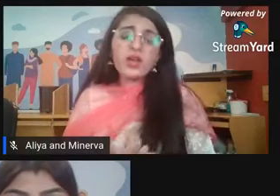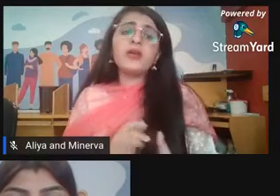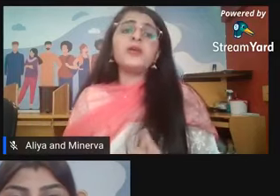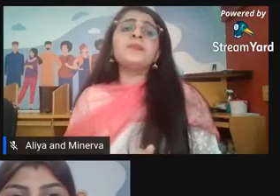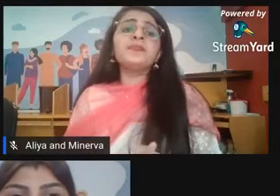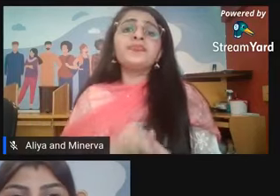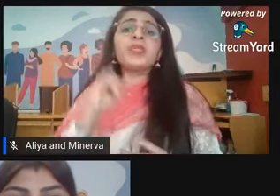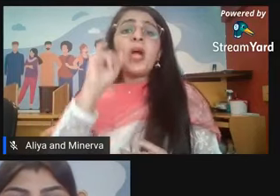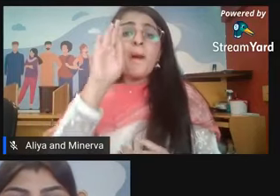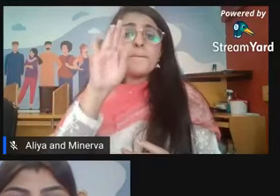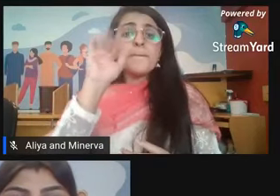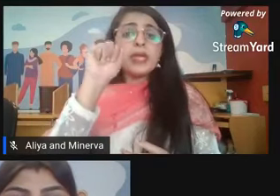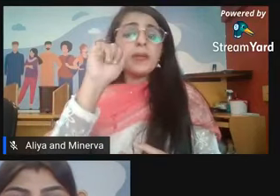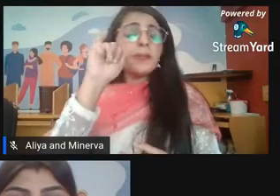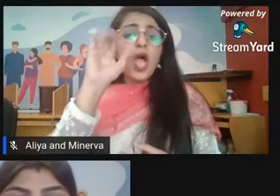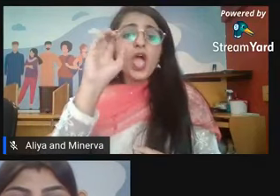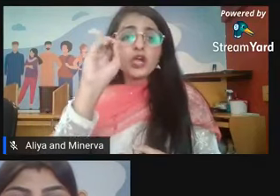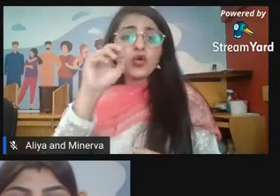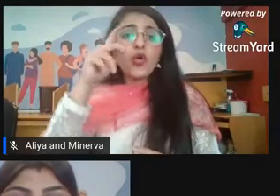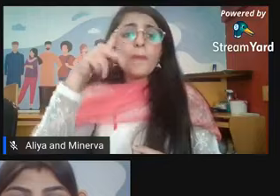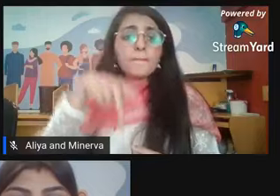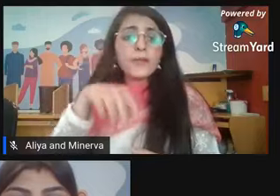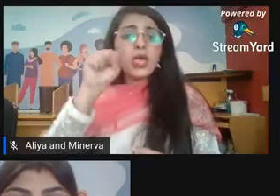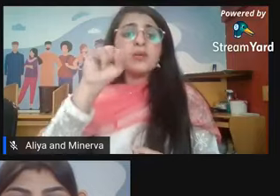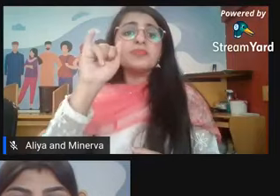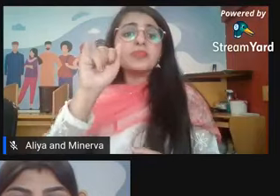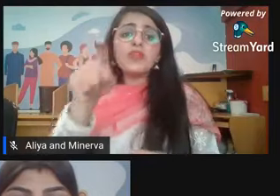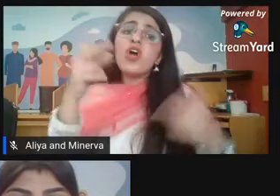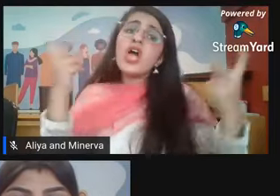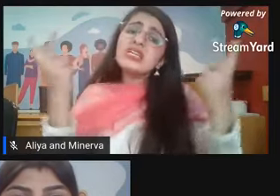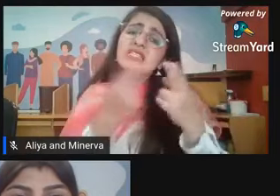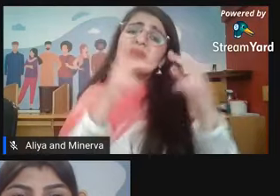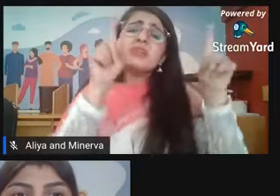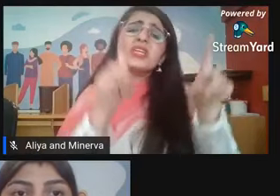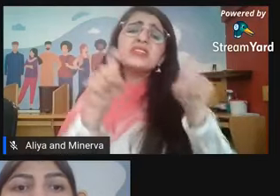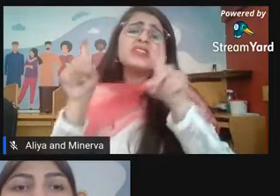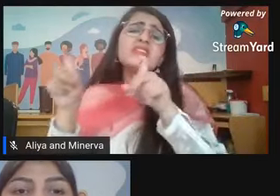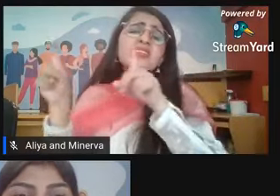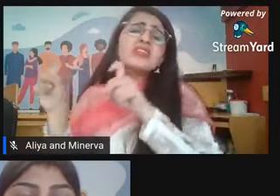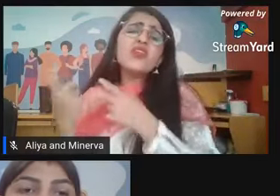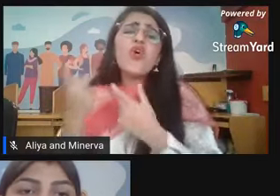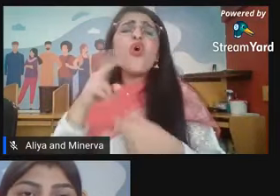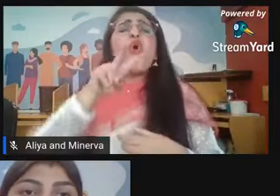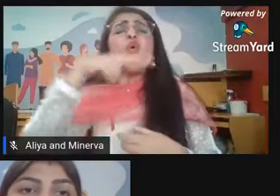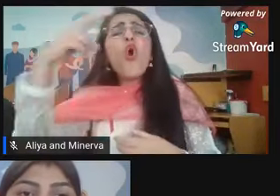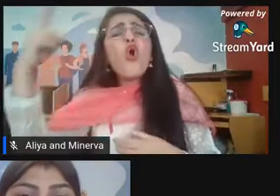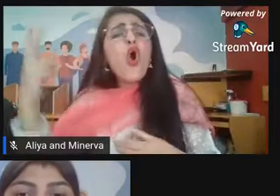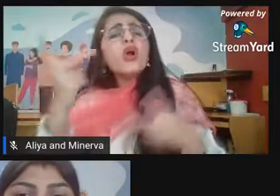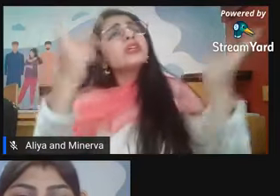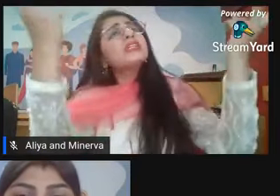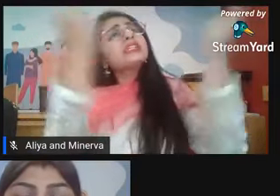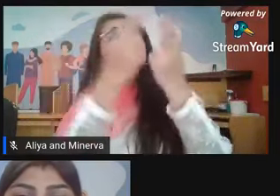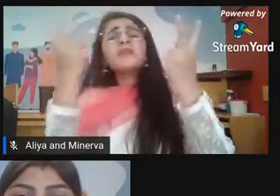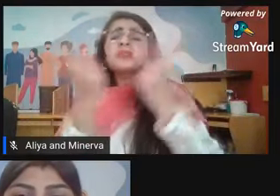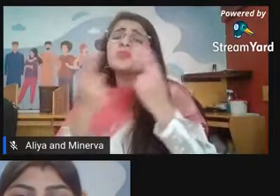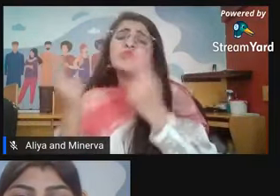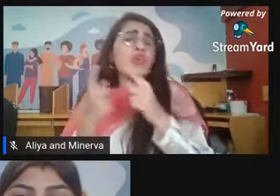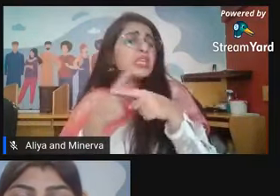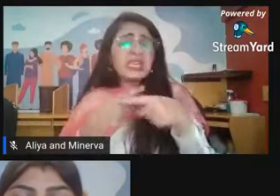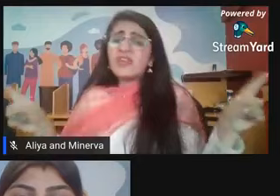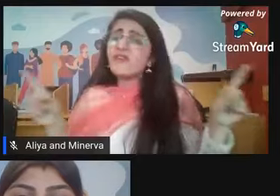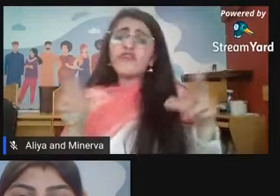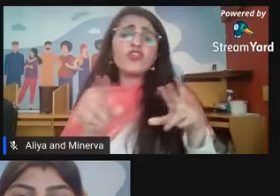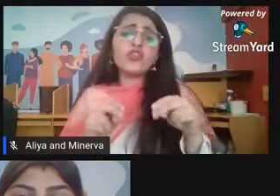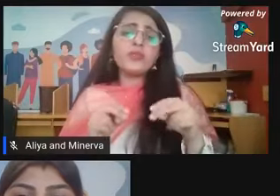गया या बायोप्सी हो गई, बिल्कुल वैसे ही रूटीन टेस्ट है जैसे हम किसी न किसी और मामले के लिए टेस्ट कर रहे होते हैं.